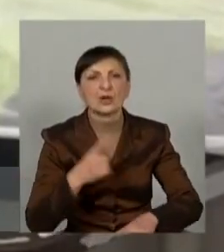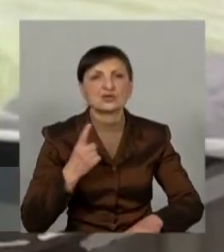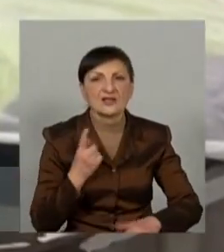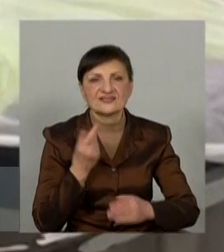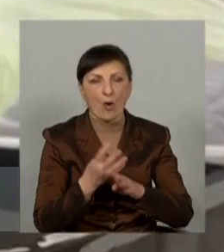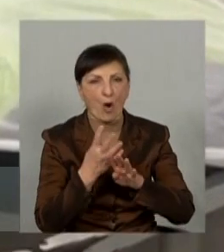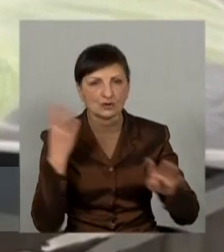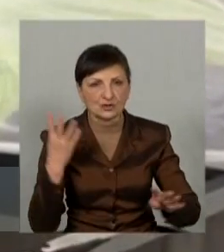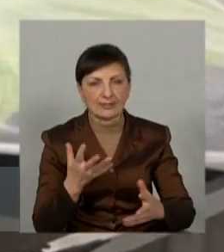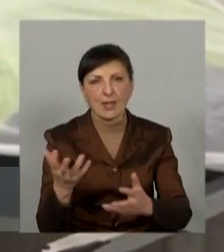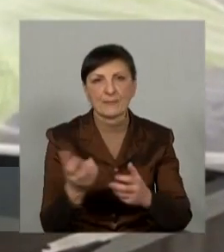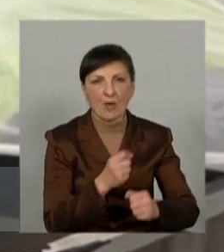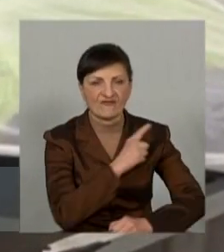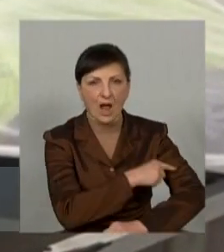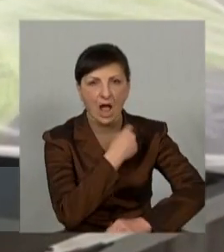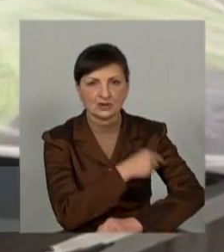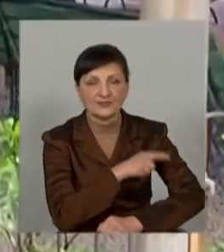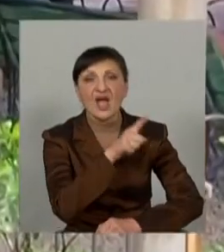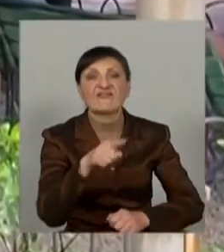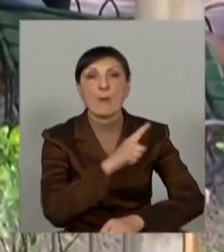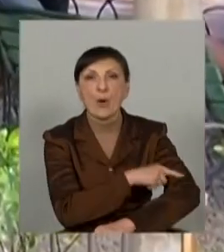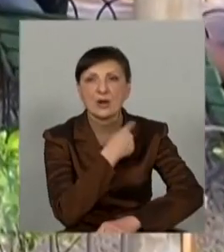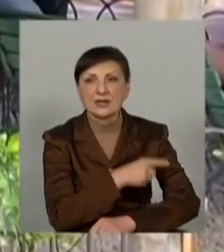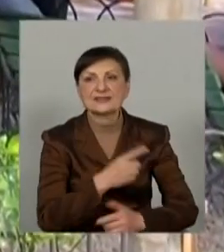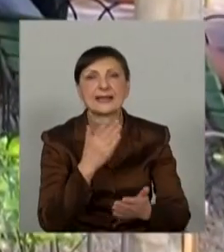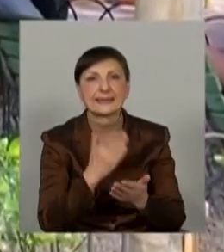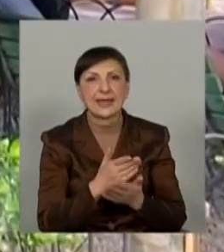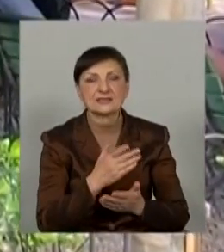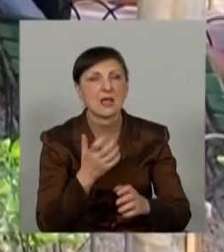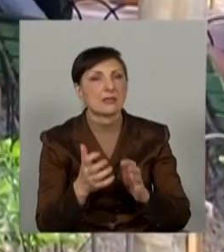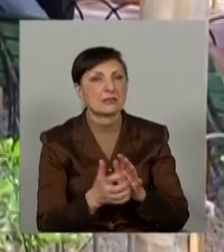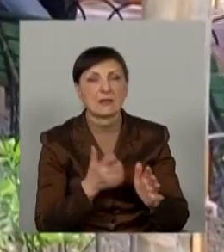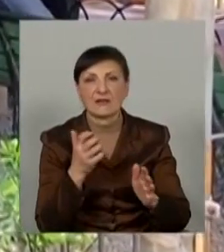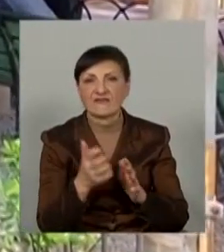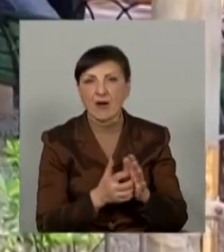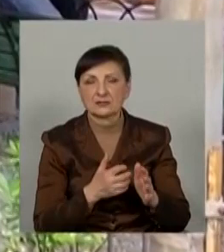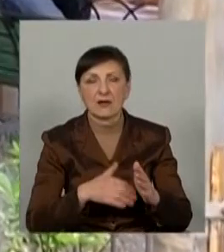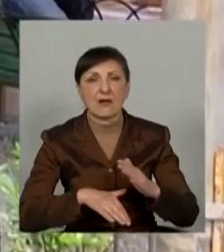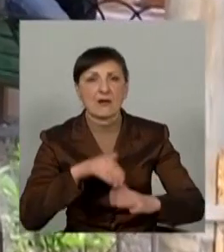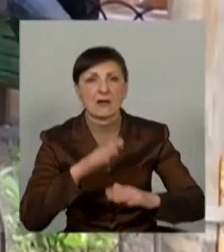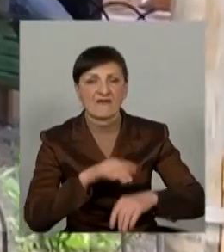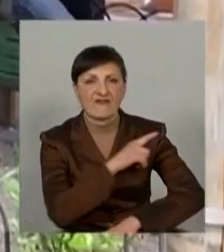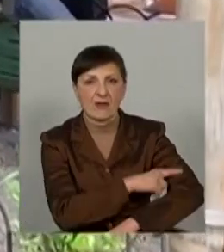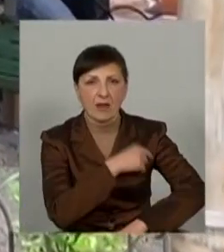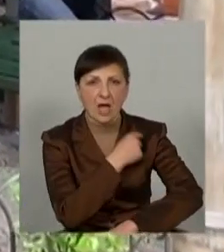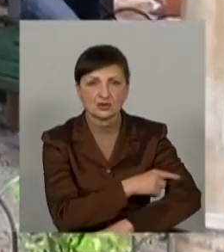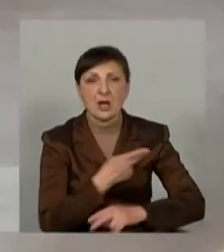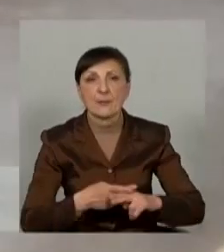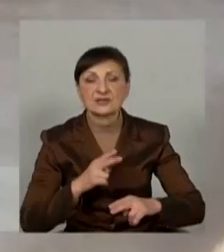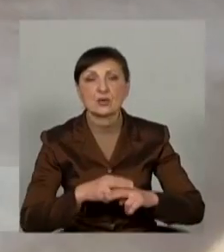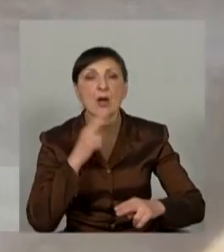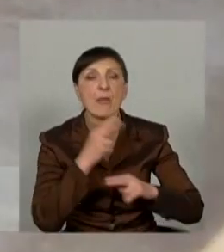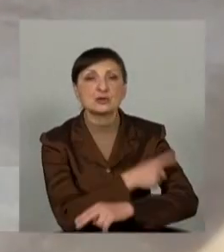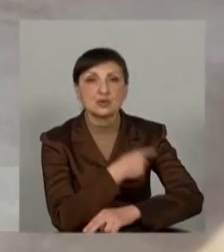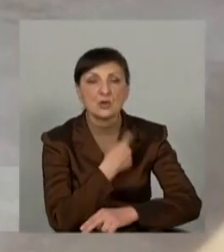своей очереди на прием. В самих медучреждениях ощущается острая нехватка квалифицированных специалистов, поскольку медсестры и